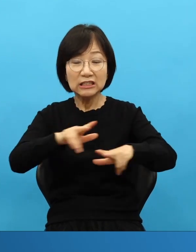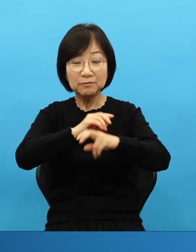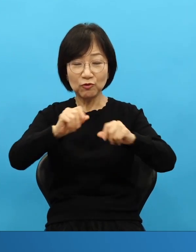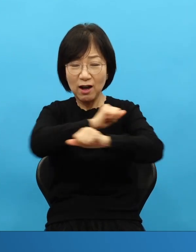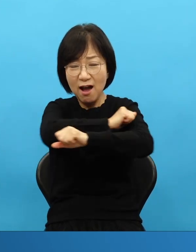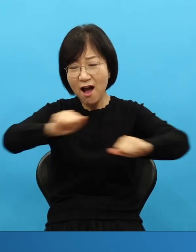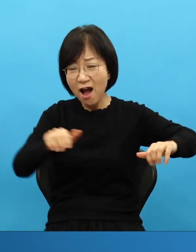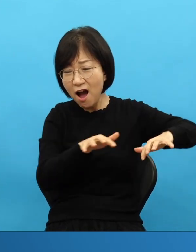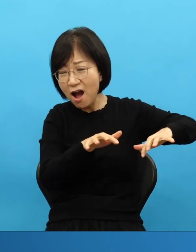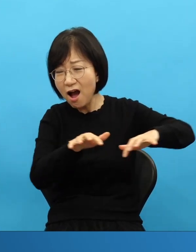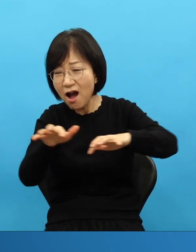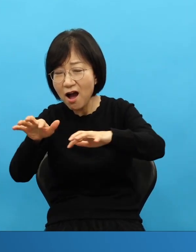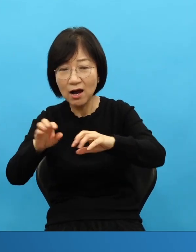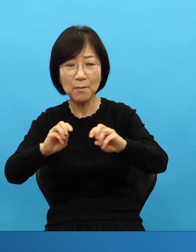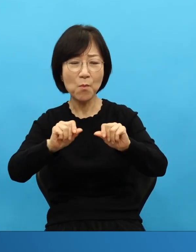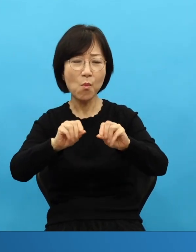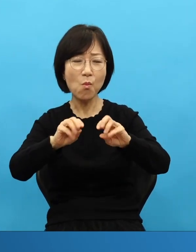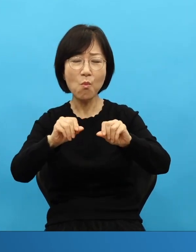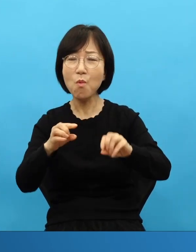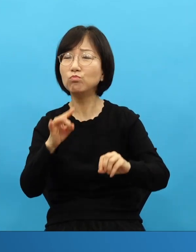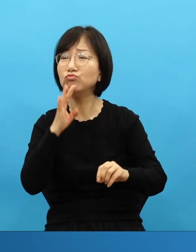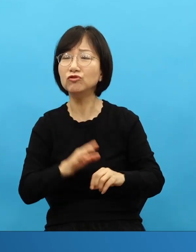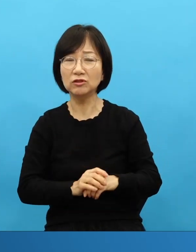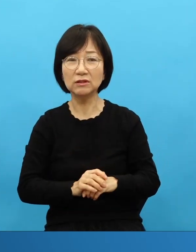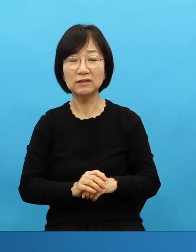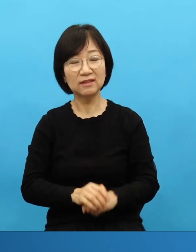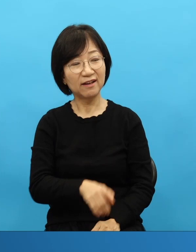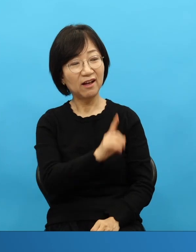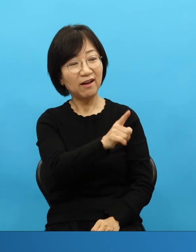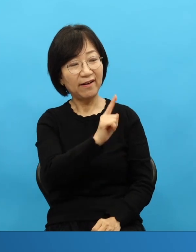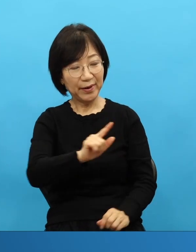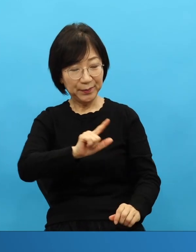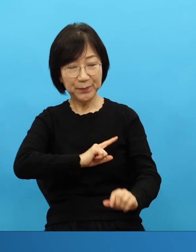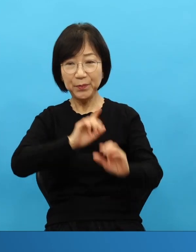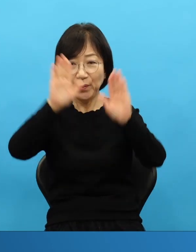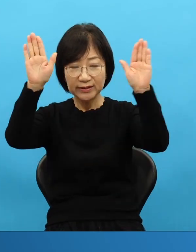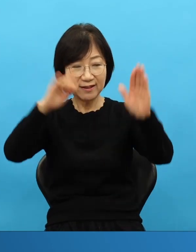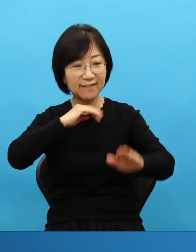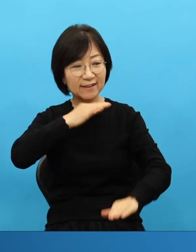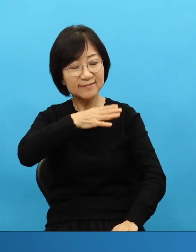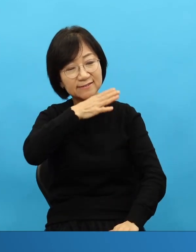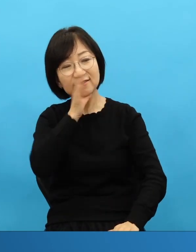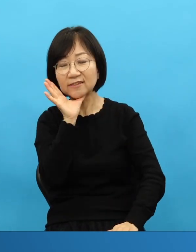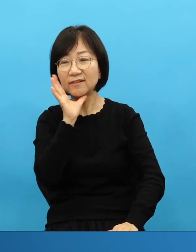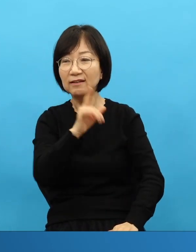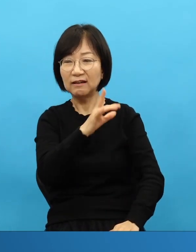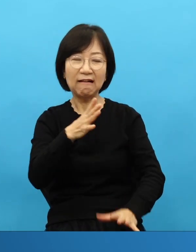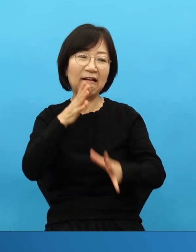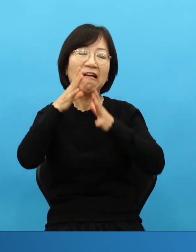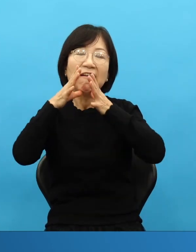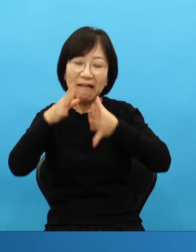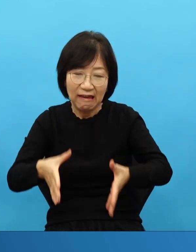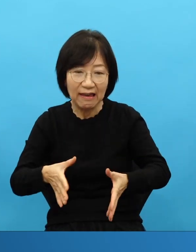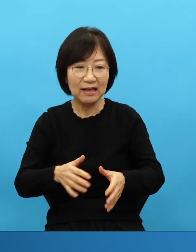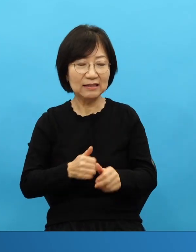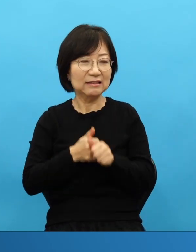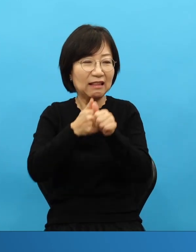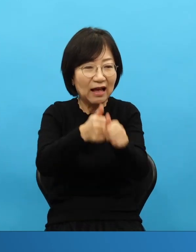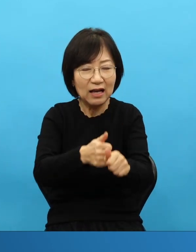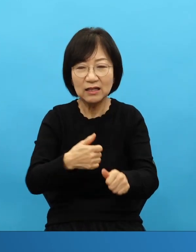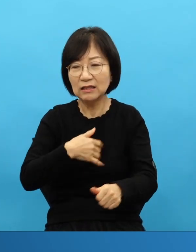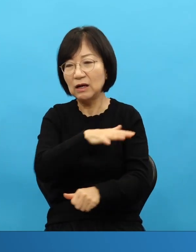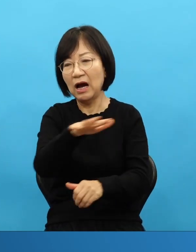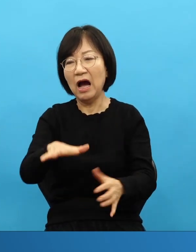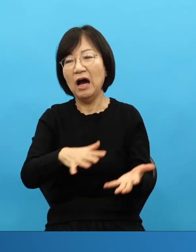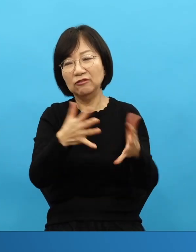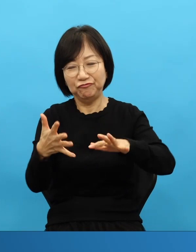sand? 그러고 저 모세저 늙은 영감쯤 말 듣고 나왔는데 우리 죽을 고생 아니냐 지금 이거. And we listened to that old man Moses and came out here, and now we're